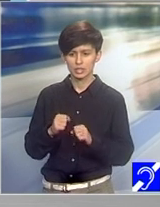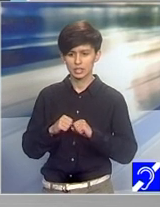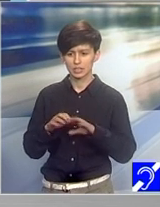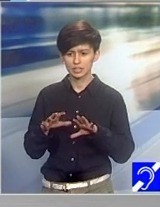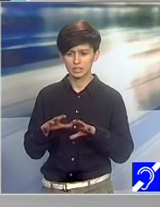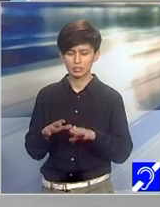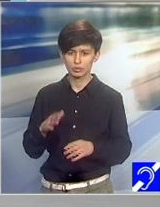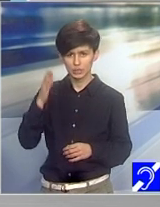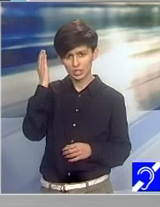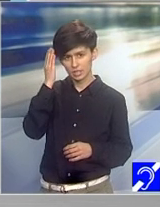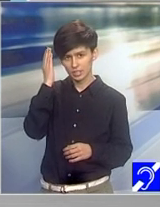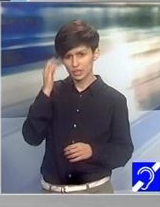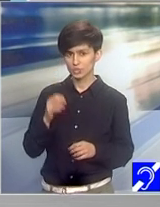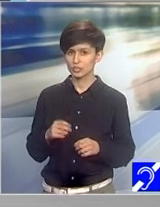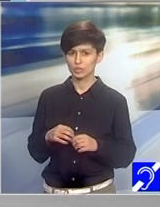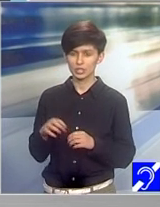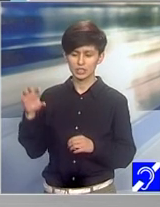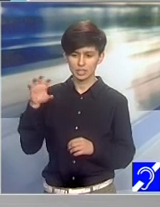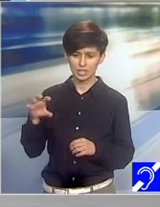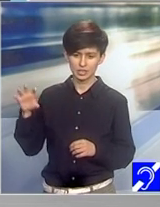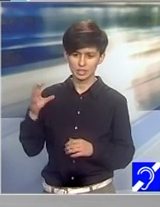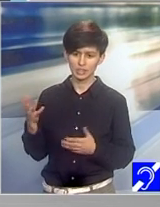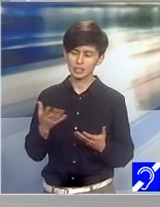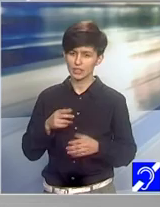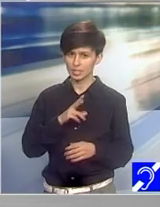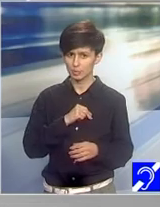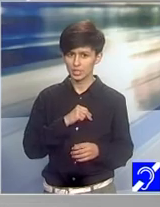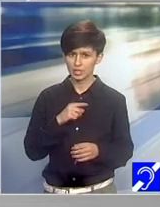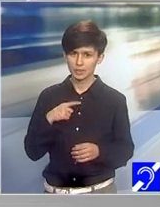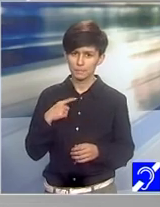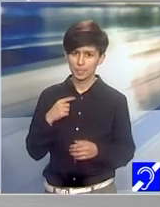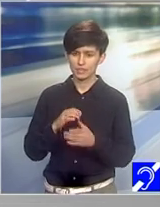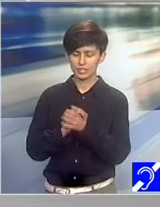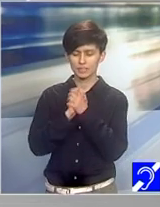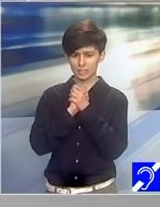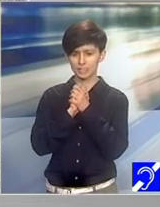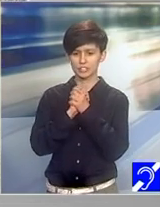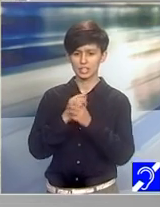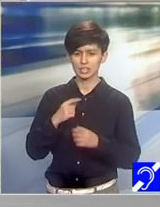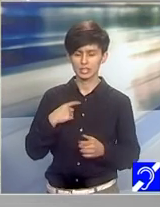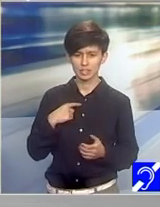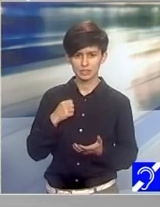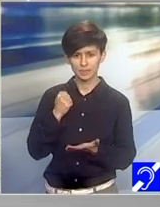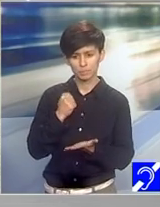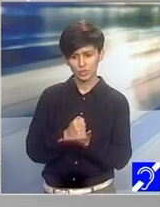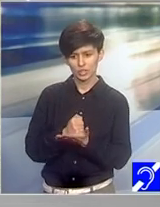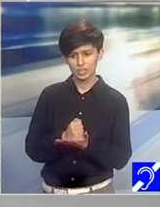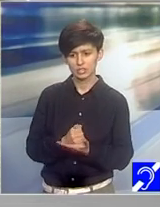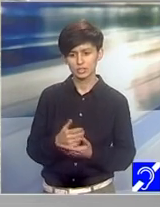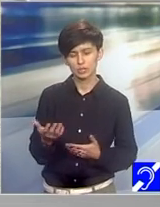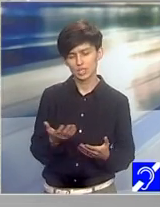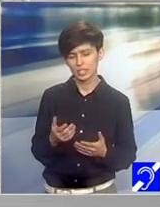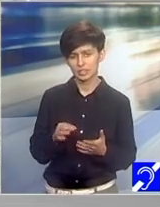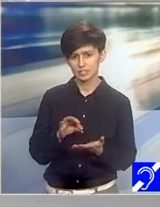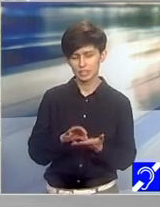Școala Ardeleană, care merită să fie felicitată. Este o editură a cărei prezență în spațiul